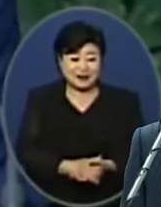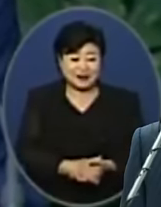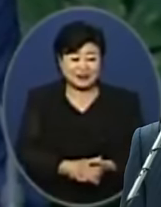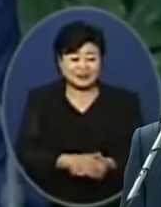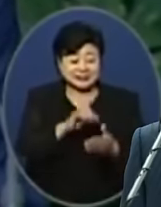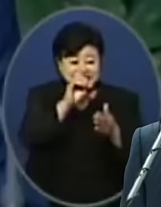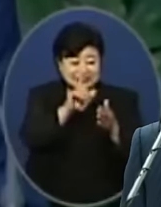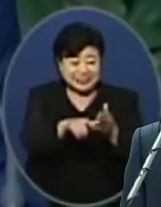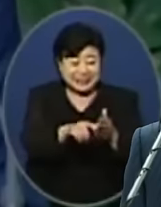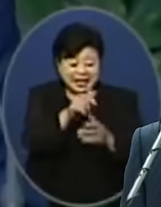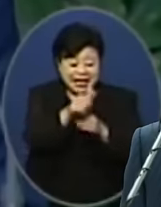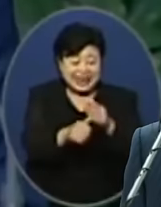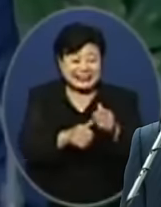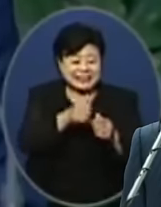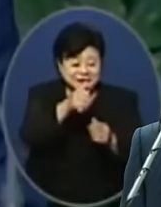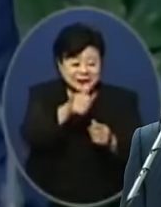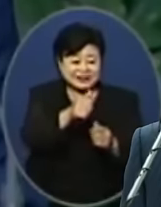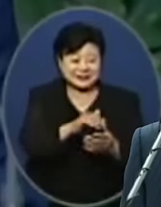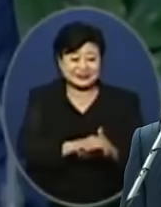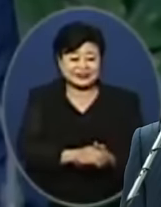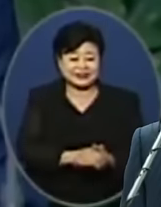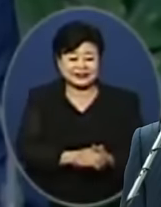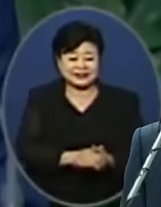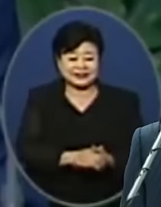그러니까 하나님이